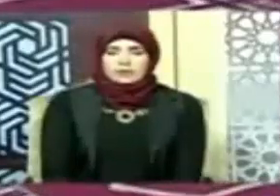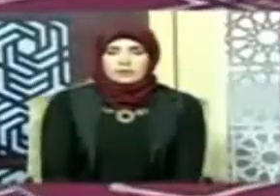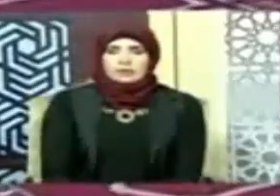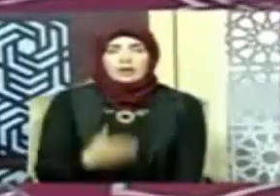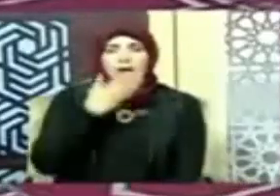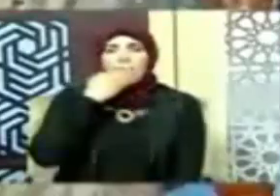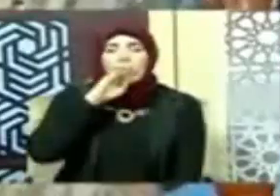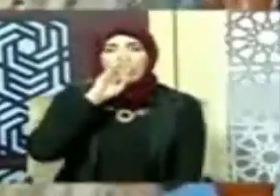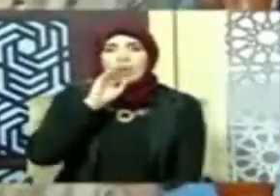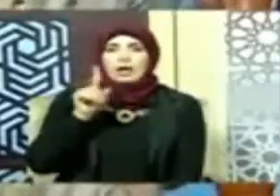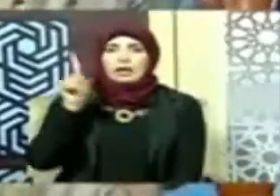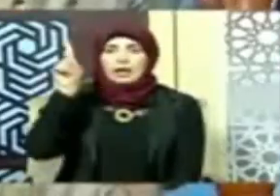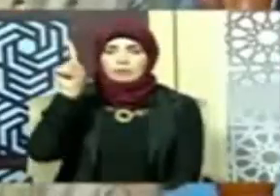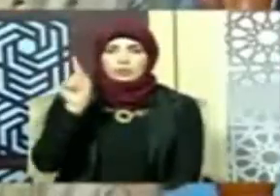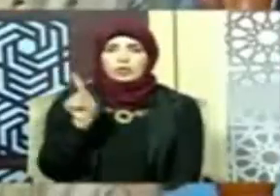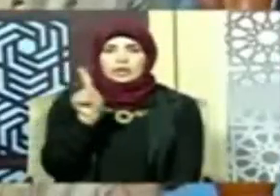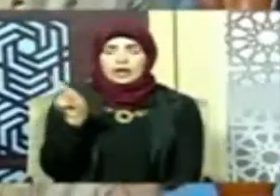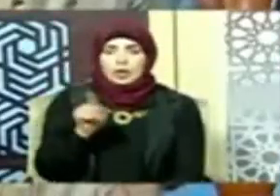الحمد لله وكفى،